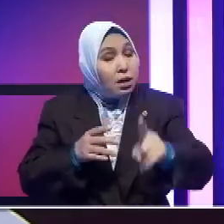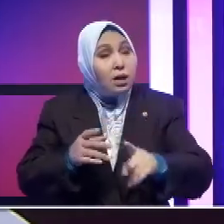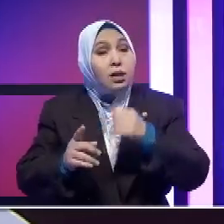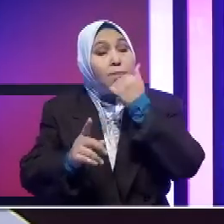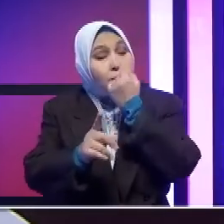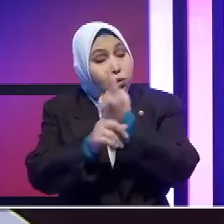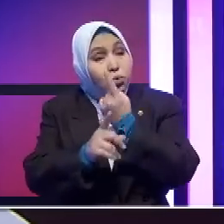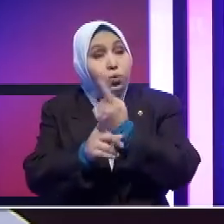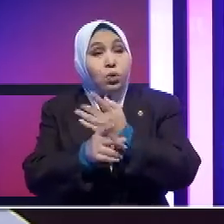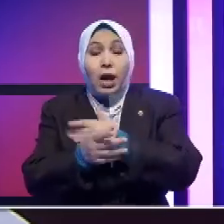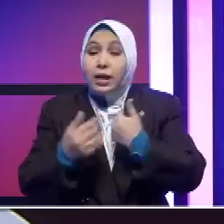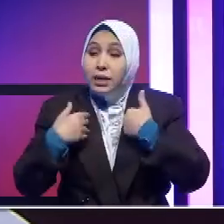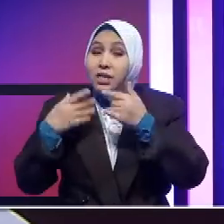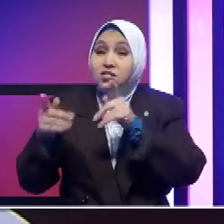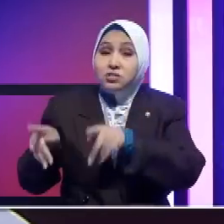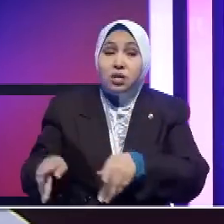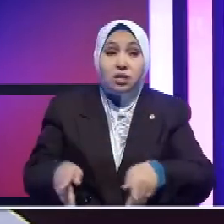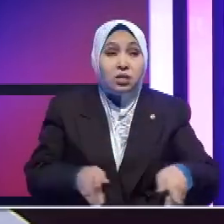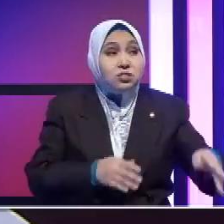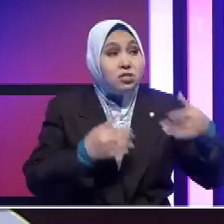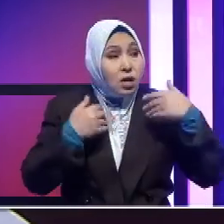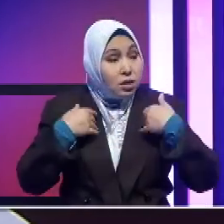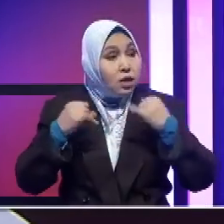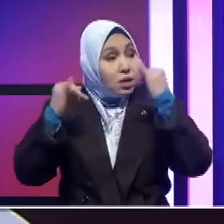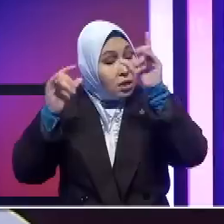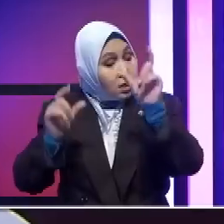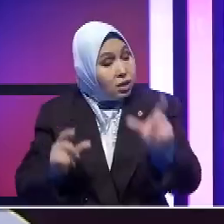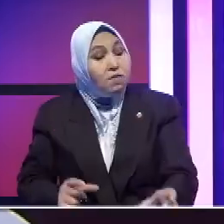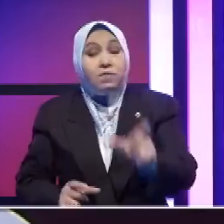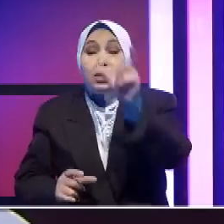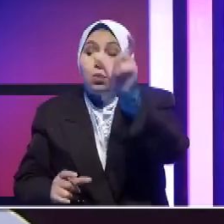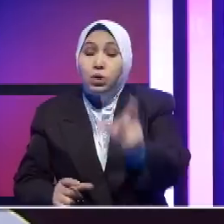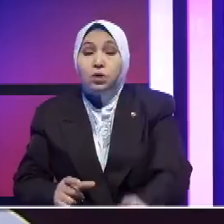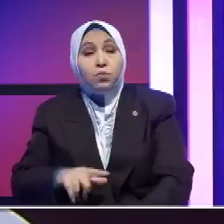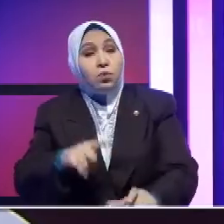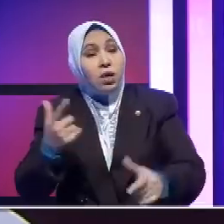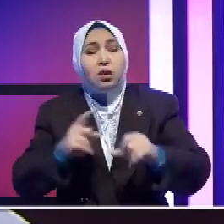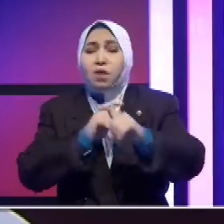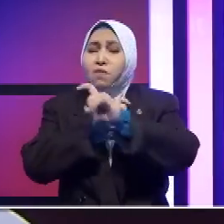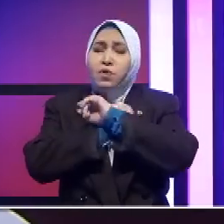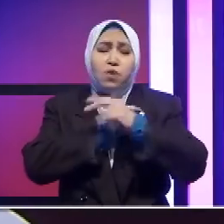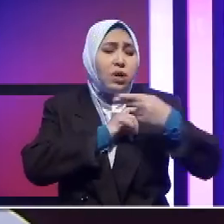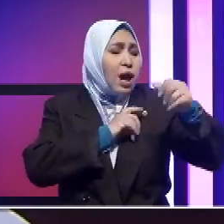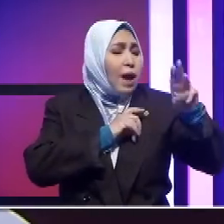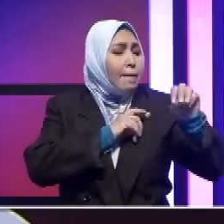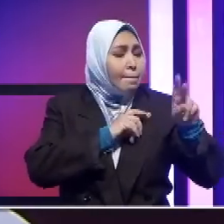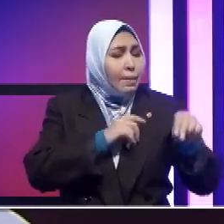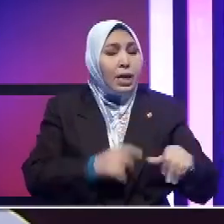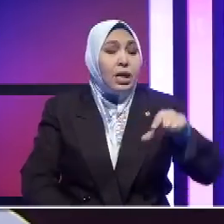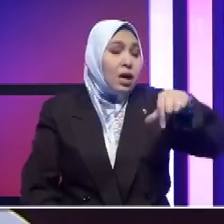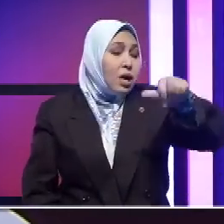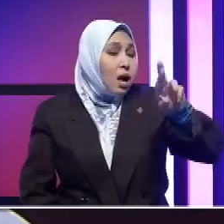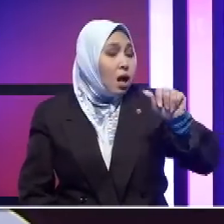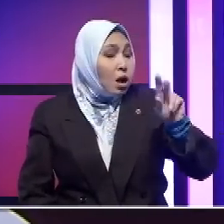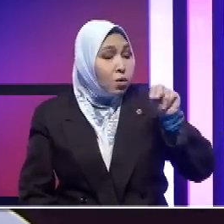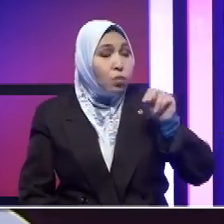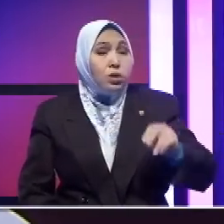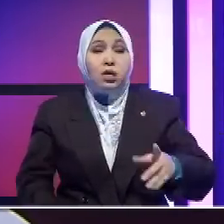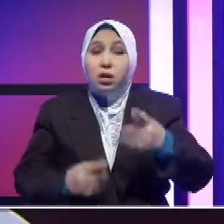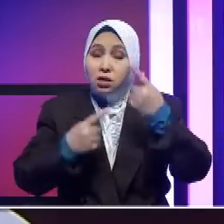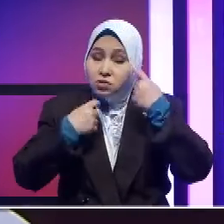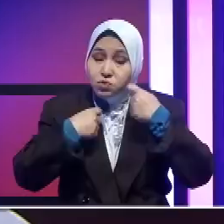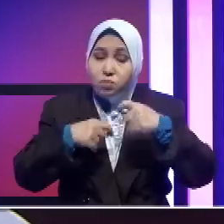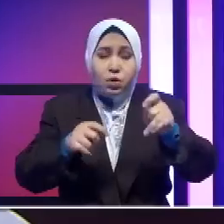ada strategi, ada individu-individu lain Fir'aun, Haman, Qarun yang cuba merancang plot